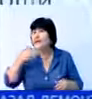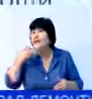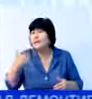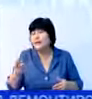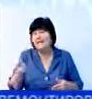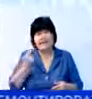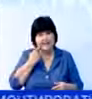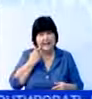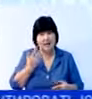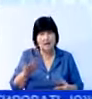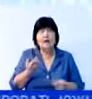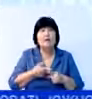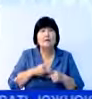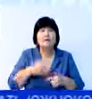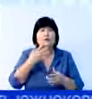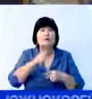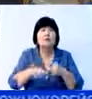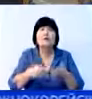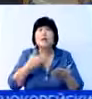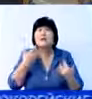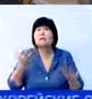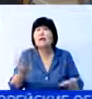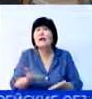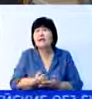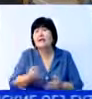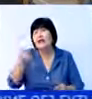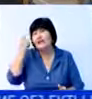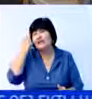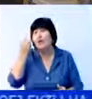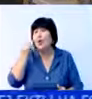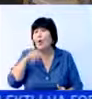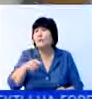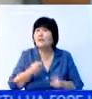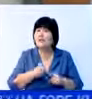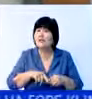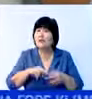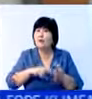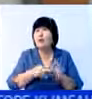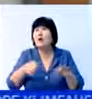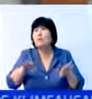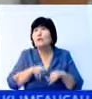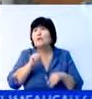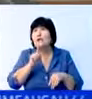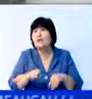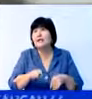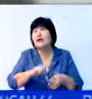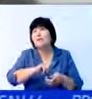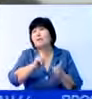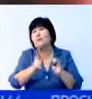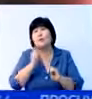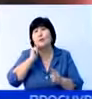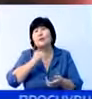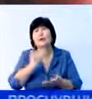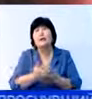спросить они стесняются. Те, в свою очередь, не имеют достаточных знаний или опыта в этом плане. Между тем, именно в этот переходный период